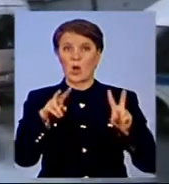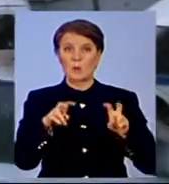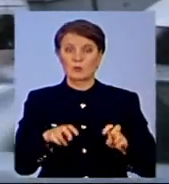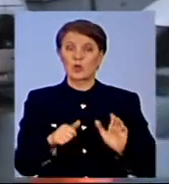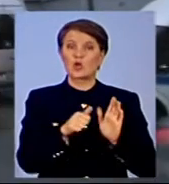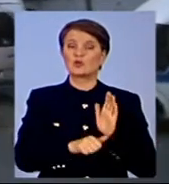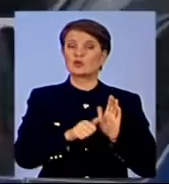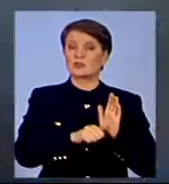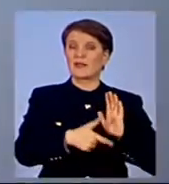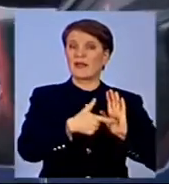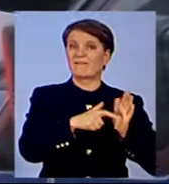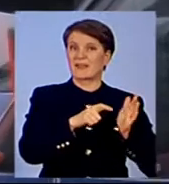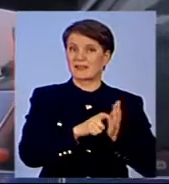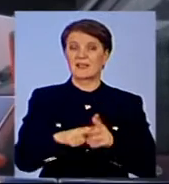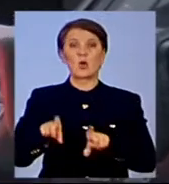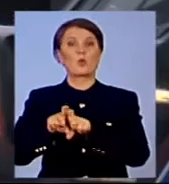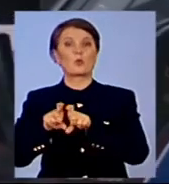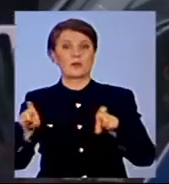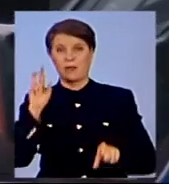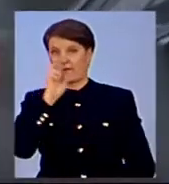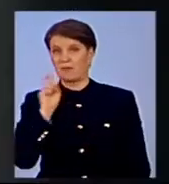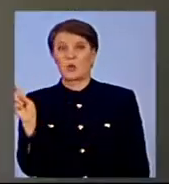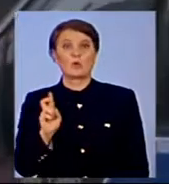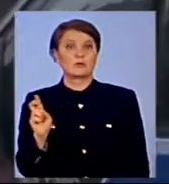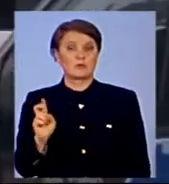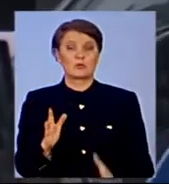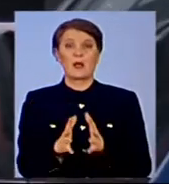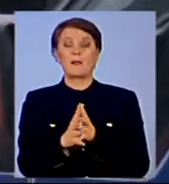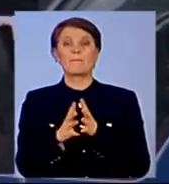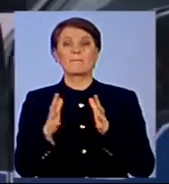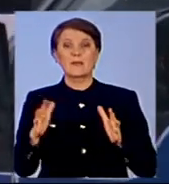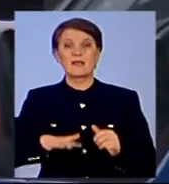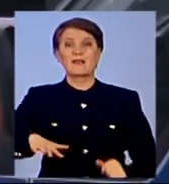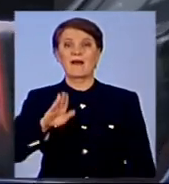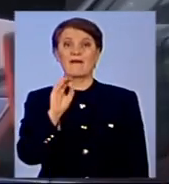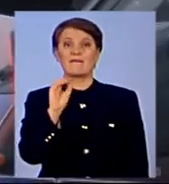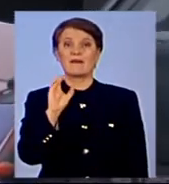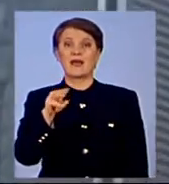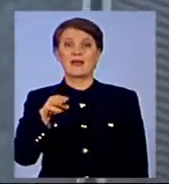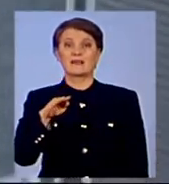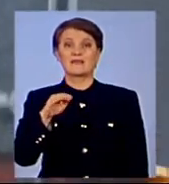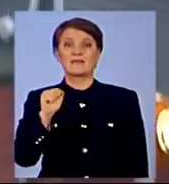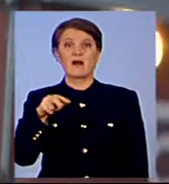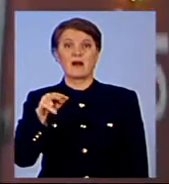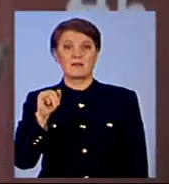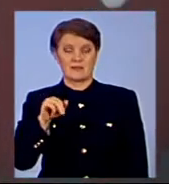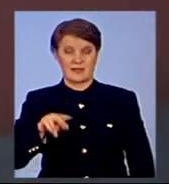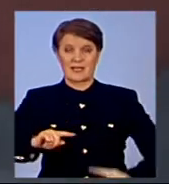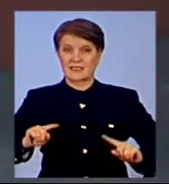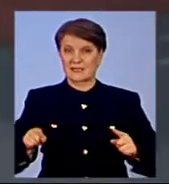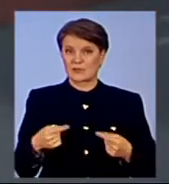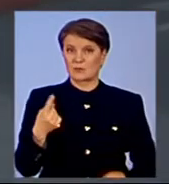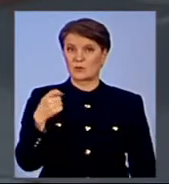і будинків розпусти. Більшість із них у федеральній землі Північний Рейн-Вестфалія. Затримали понад 100 підозрюваних, а зокрема поліція